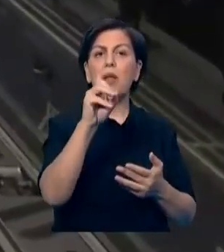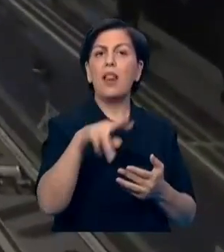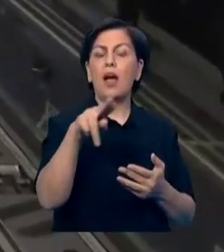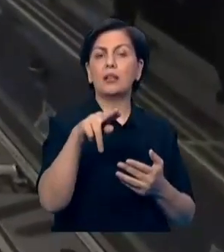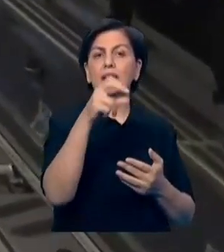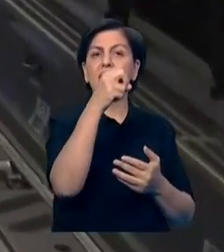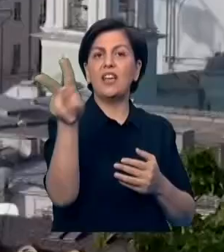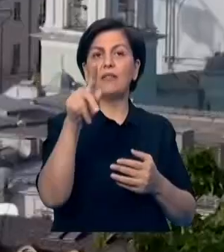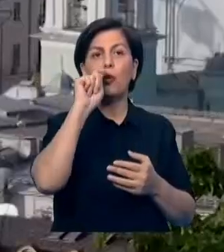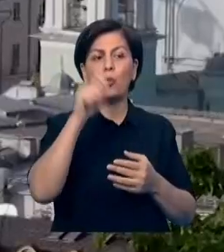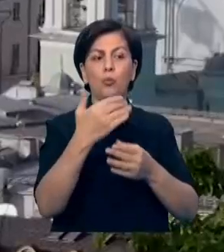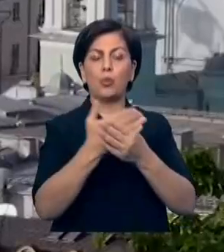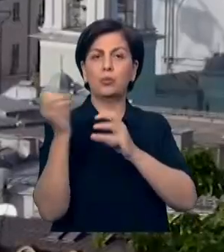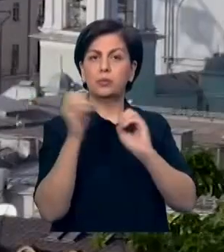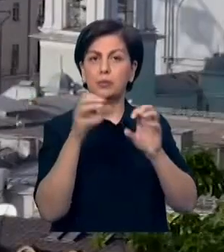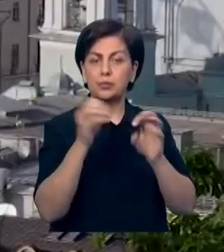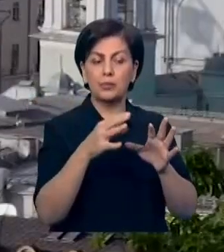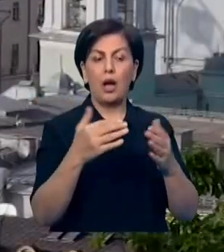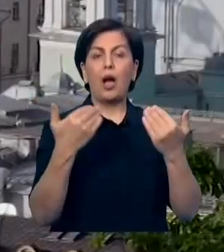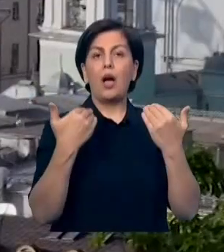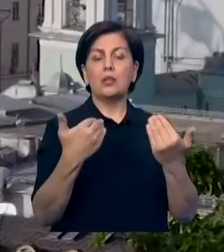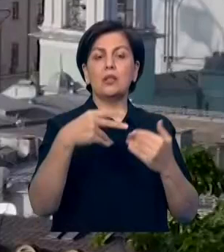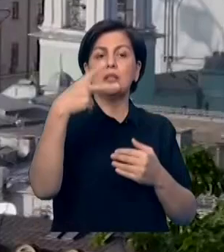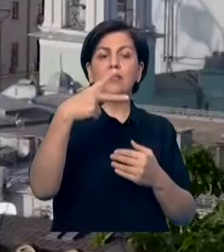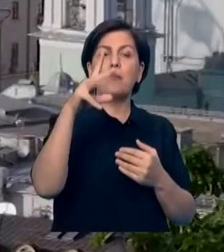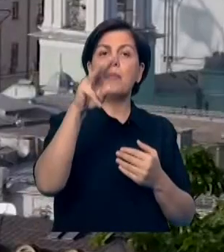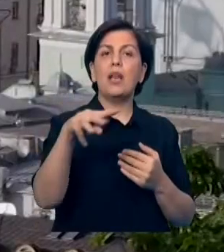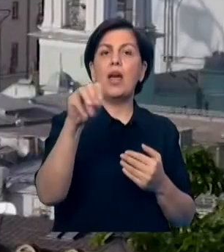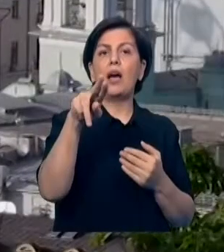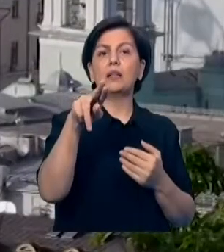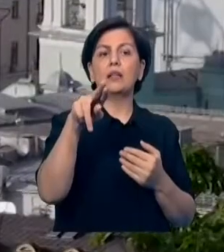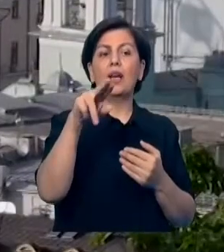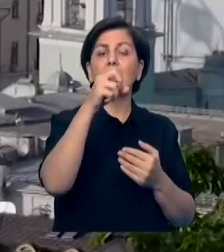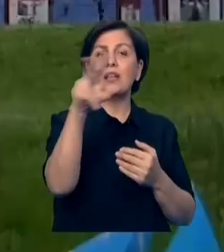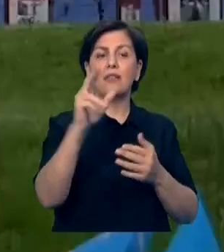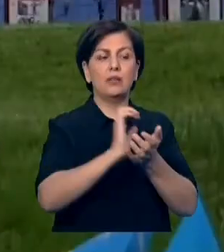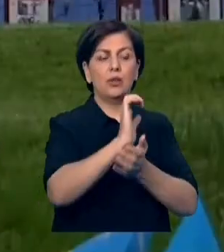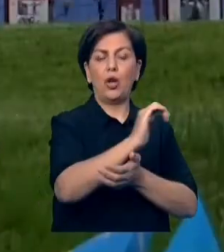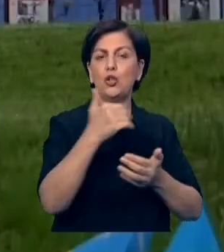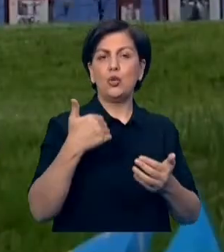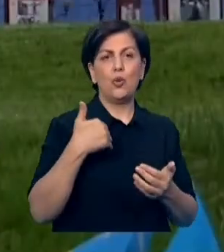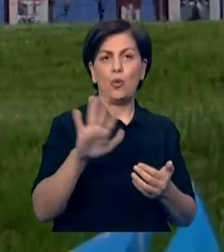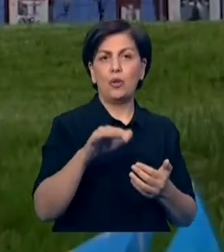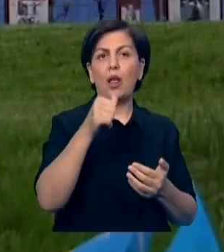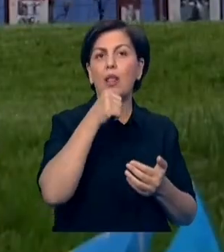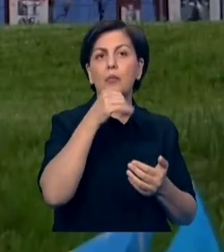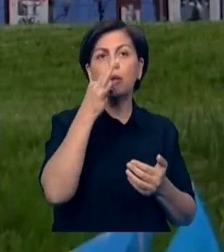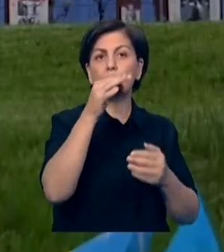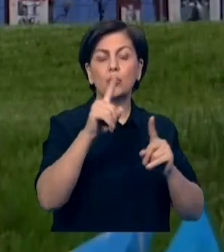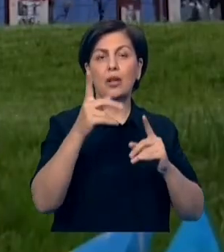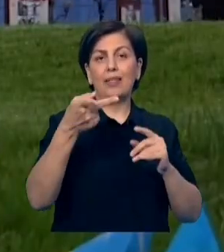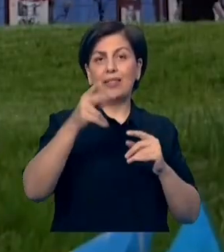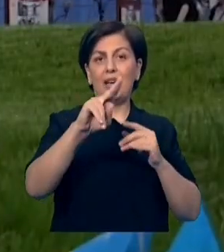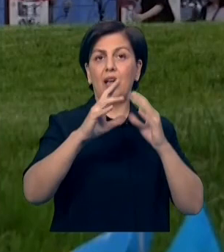yardım edən İttifaq indi bu ölkəyə 20 milyard avro ayrılmasını istəmir. Ekspertlər deyir ki, Ukraynaya yardım dünya dövlətləri